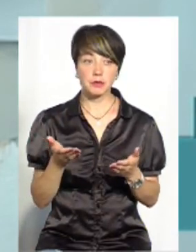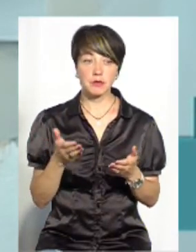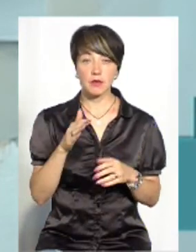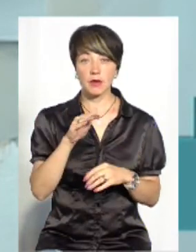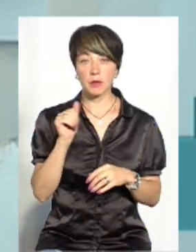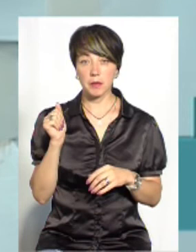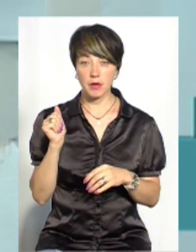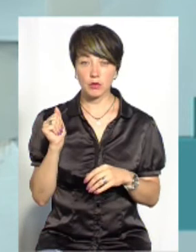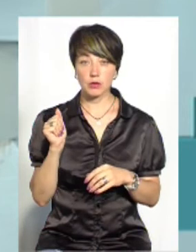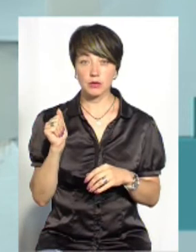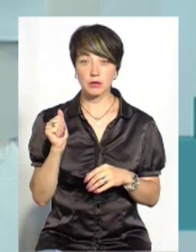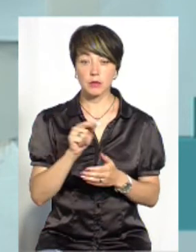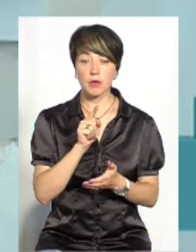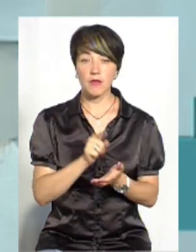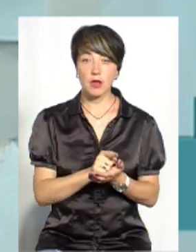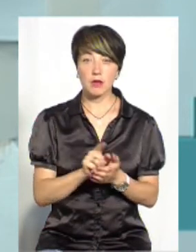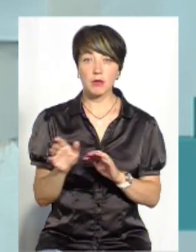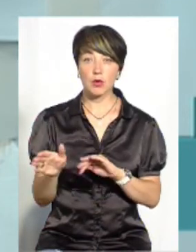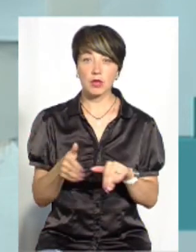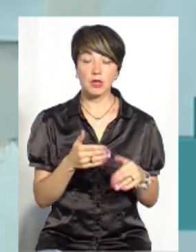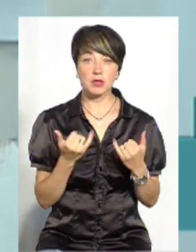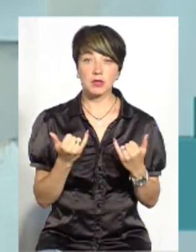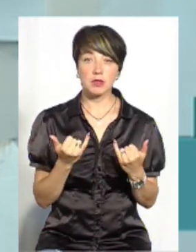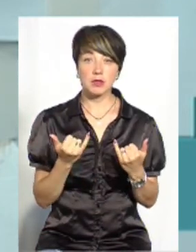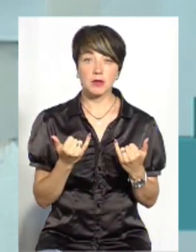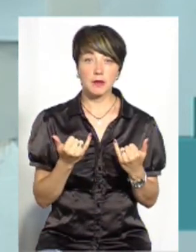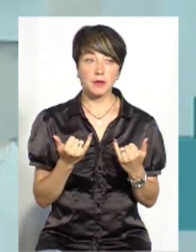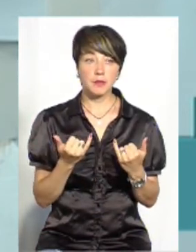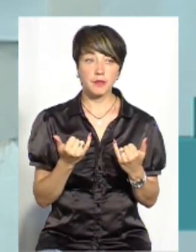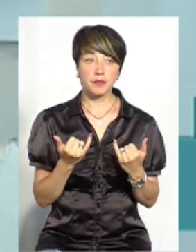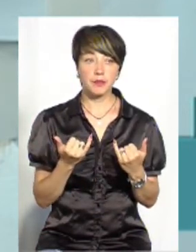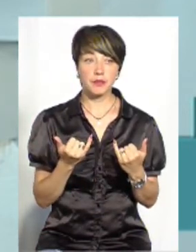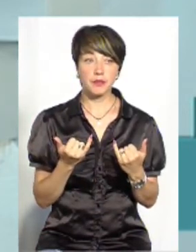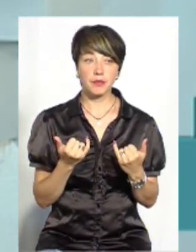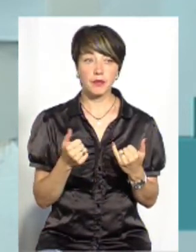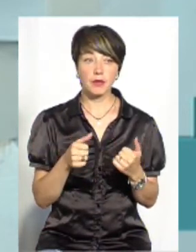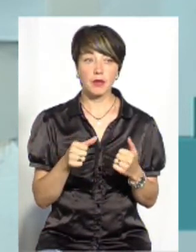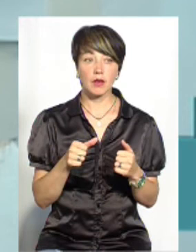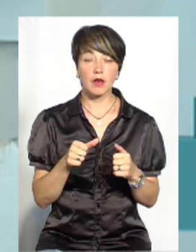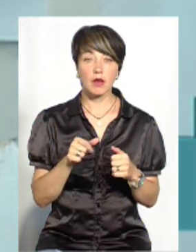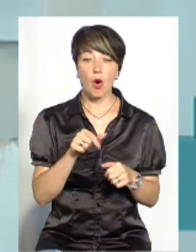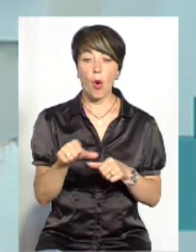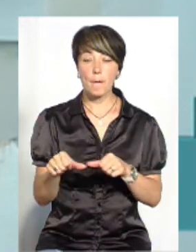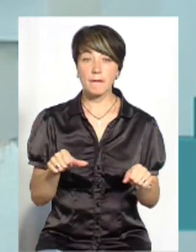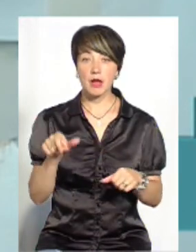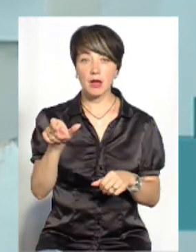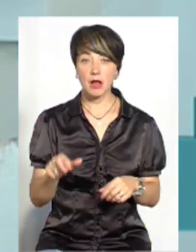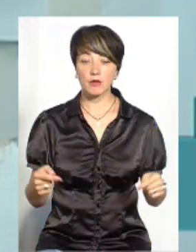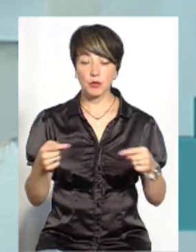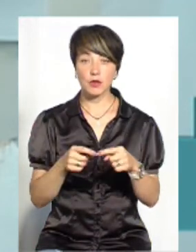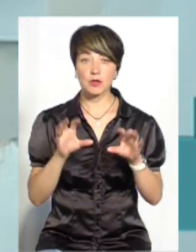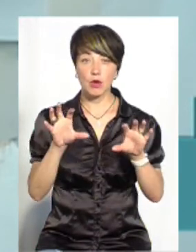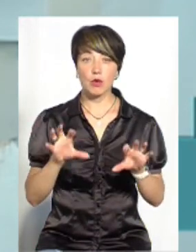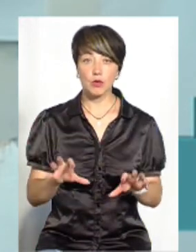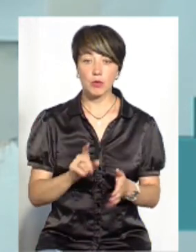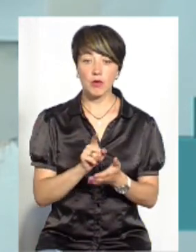наймає, скажімо так, повинні пройти, я маю в виду зараз оператори атракціонної техніки, вони повинні відповідно до законодавства